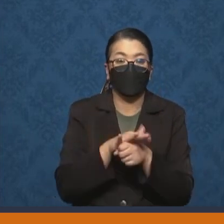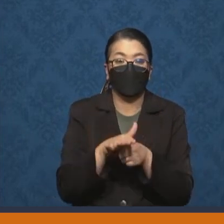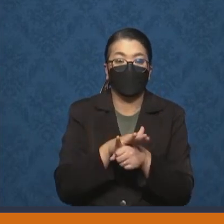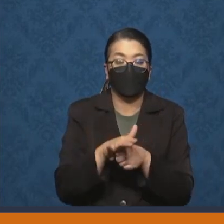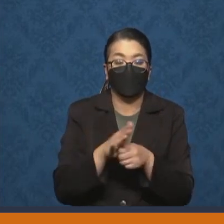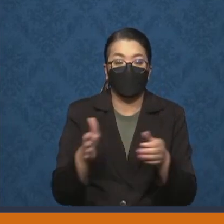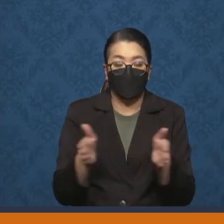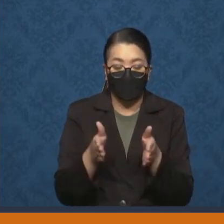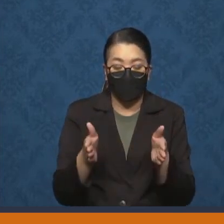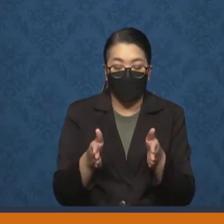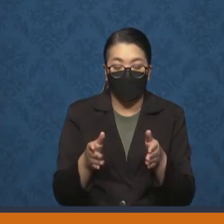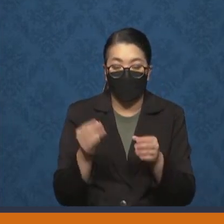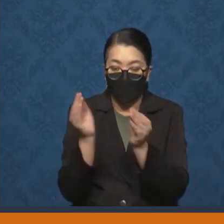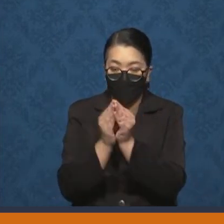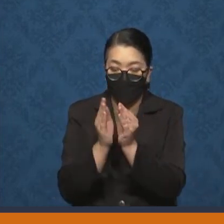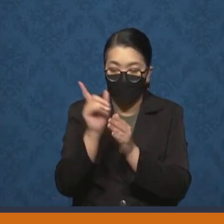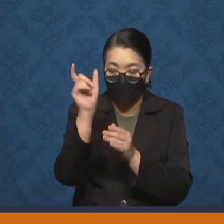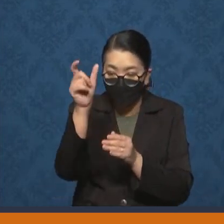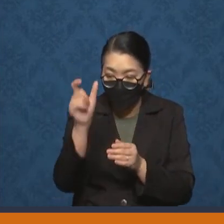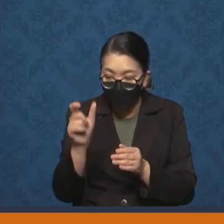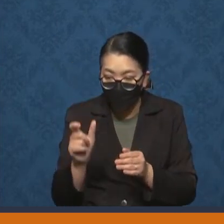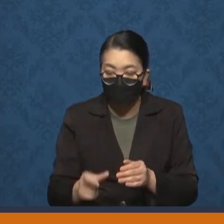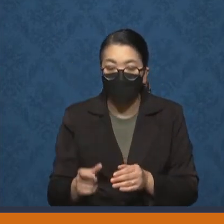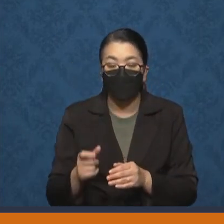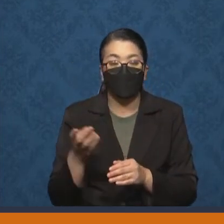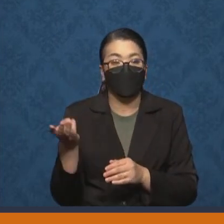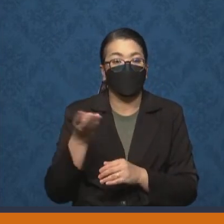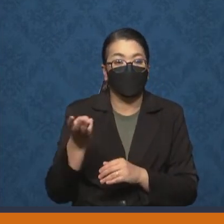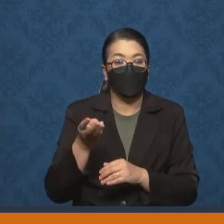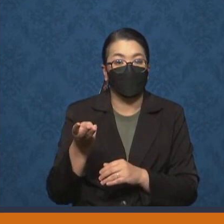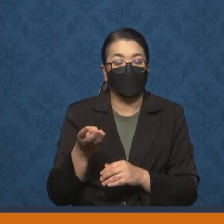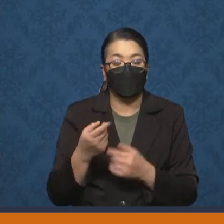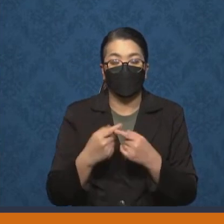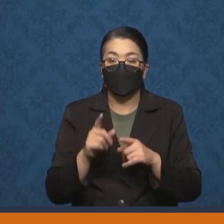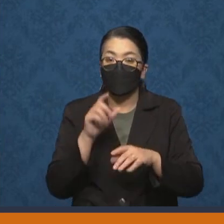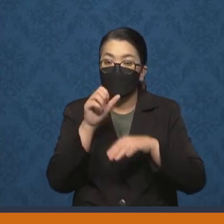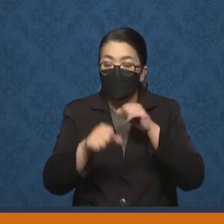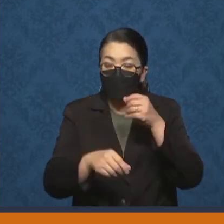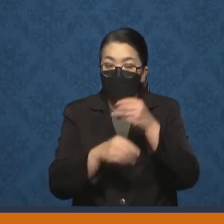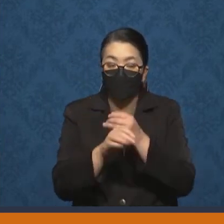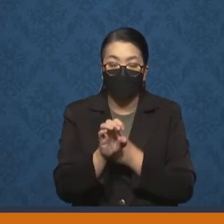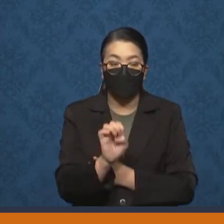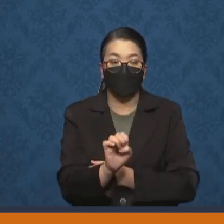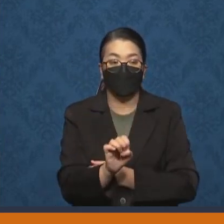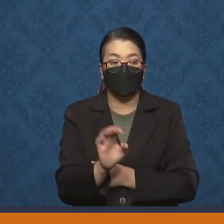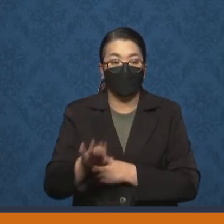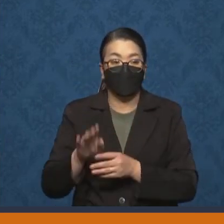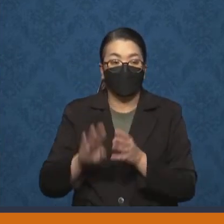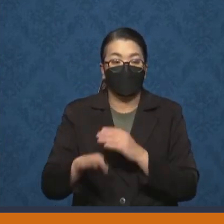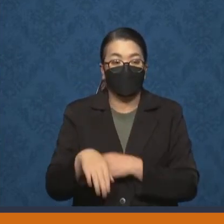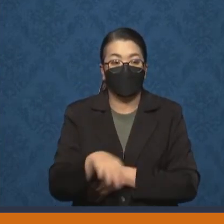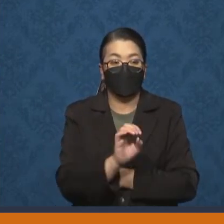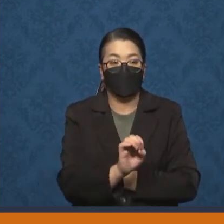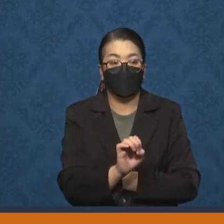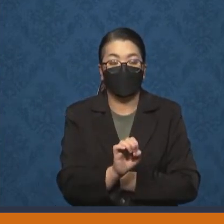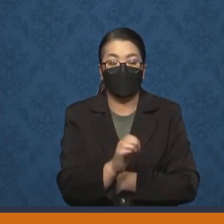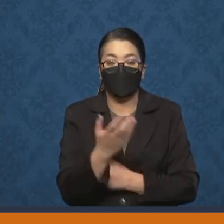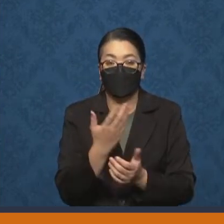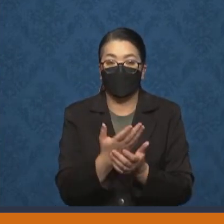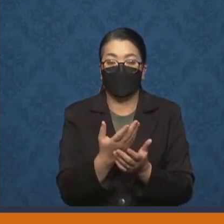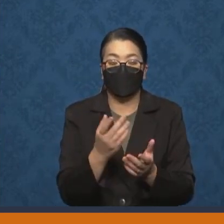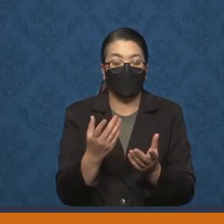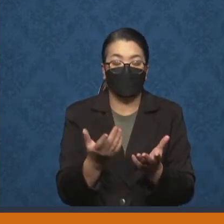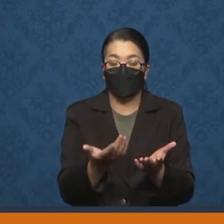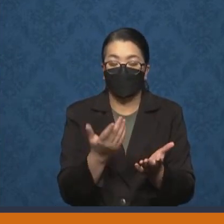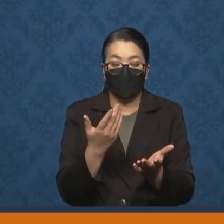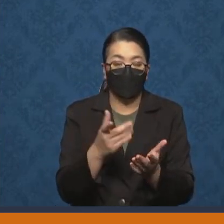รคเล็กไล่เรียงลงมากันตามลำดับข้อสังเกตอีกข้อนึงก็คือพรรคอีนะครับไม่ได้รับการเลือกตั้งจ